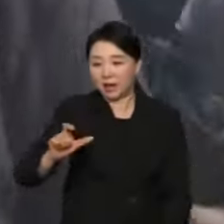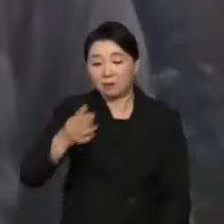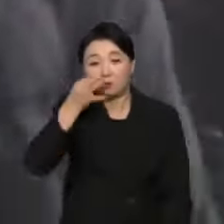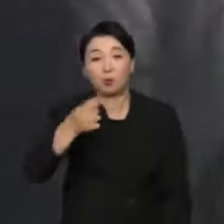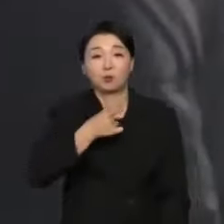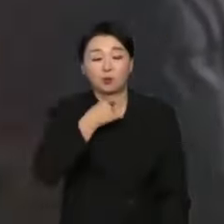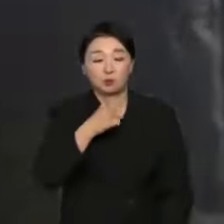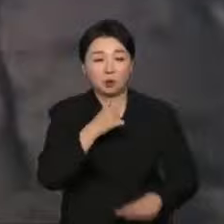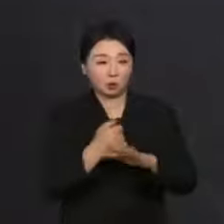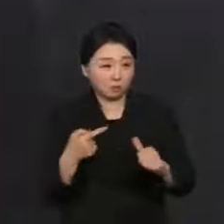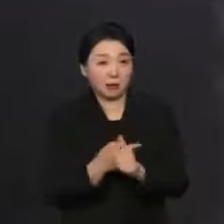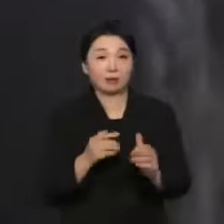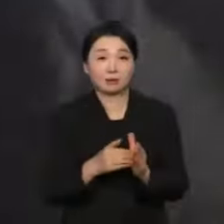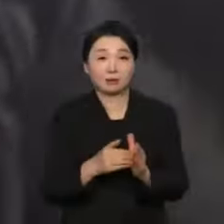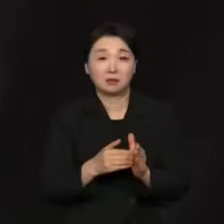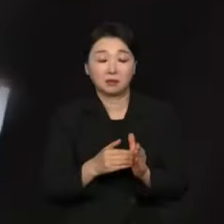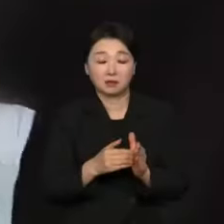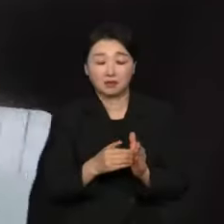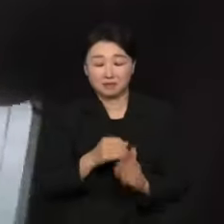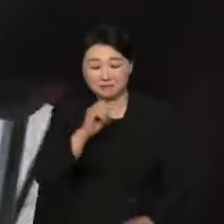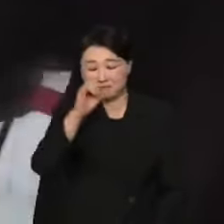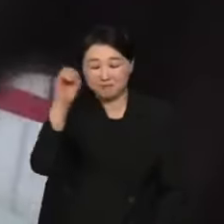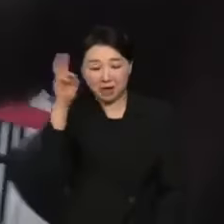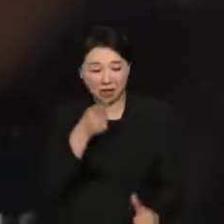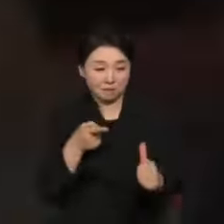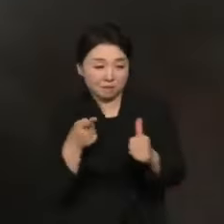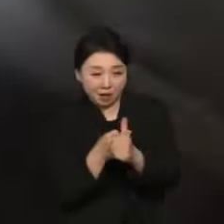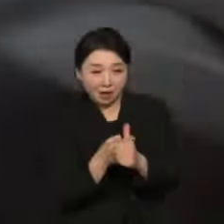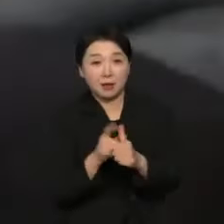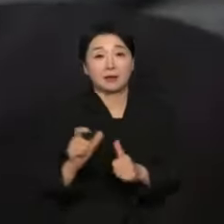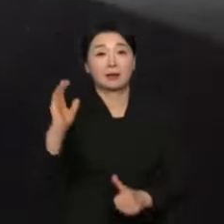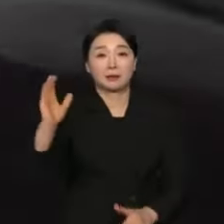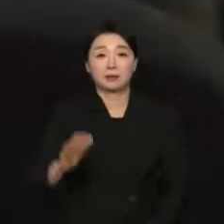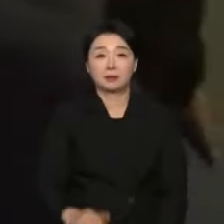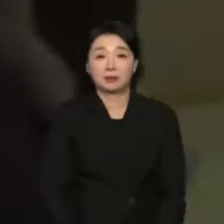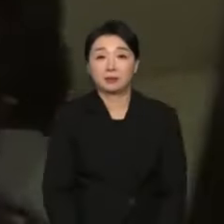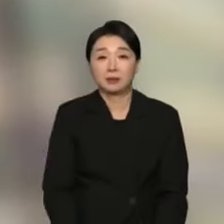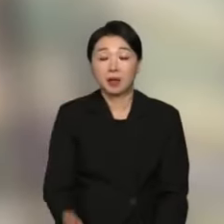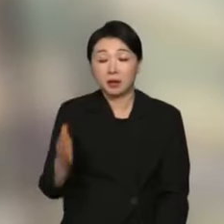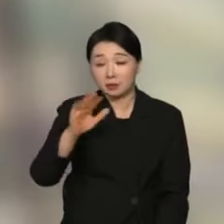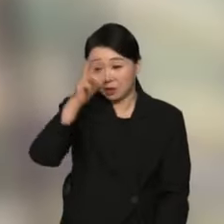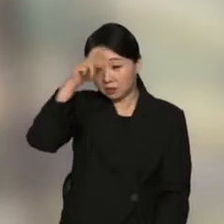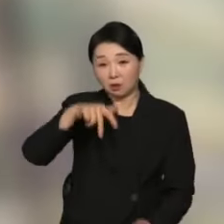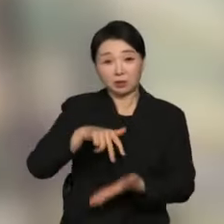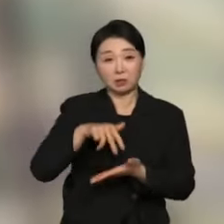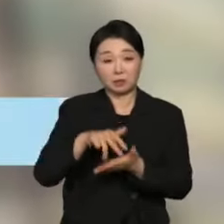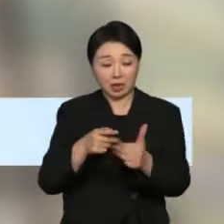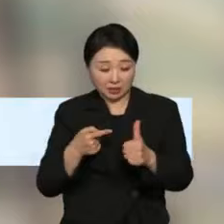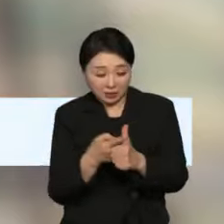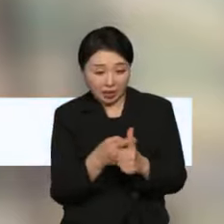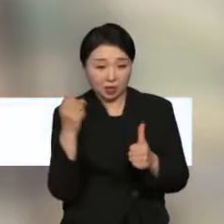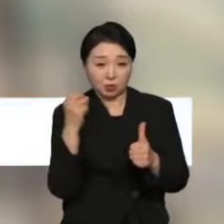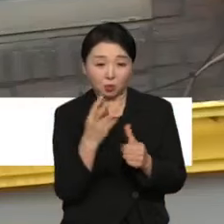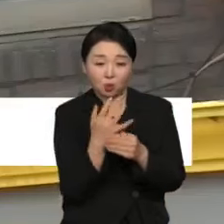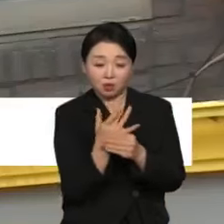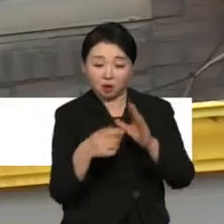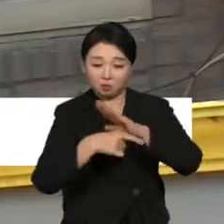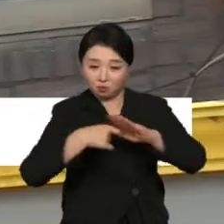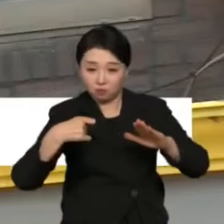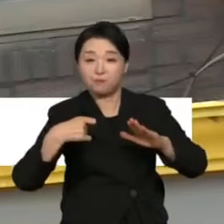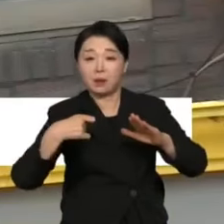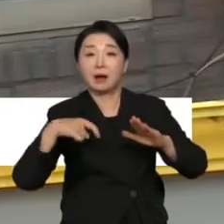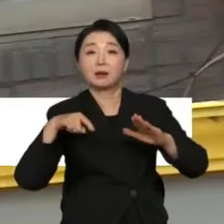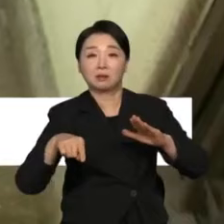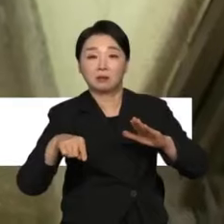범행을 저질렀다고 했는데 우발적인 범죄라는 걸 강조한 겁니다. 하지만 경찰은 살인과 함께 현금도 훔친 점 등을